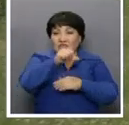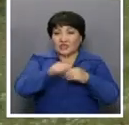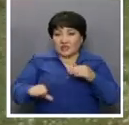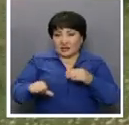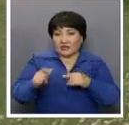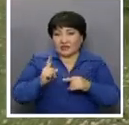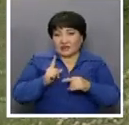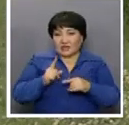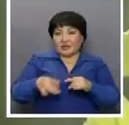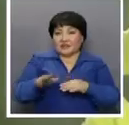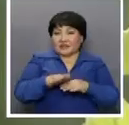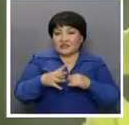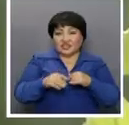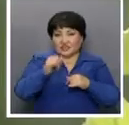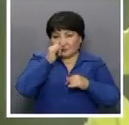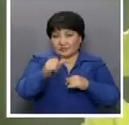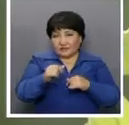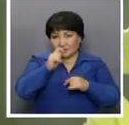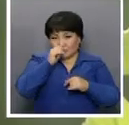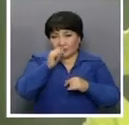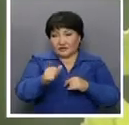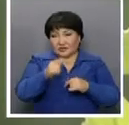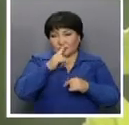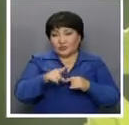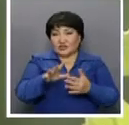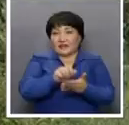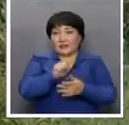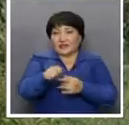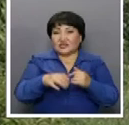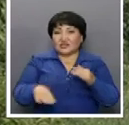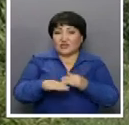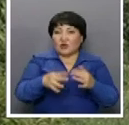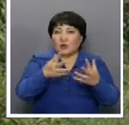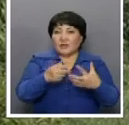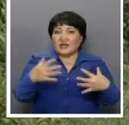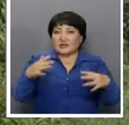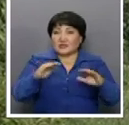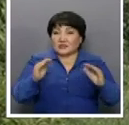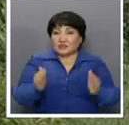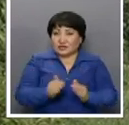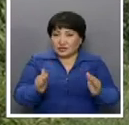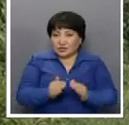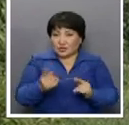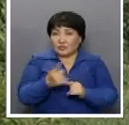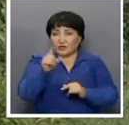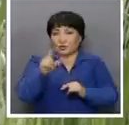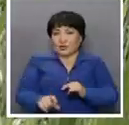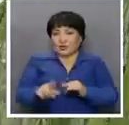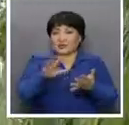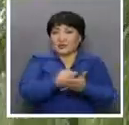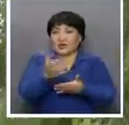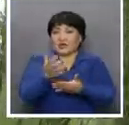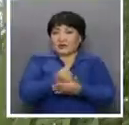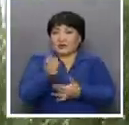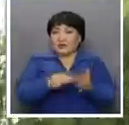деген шешім қабылданды. Төртінші шешім жалға берілетін жердің көлеміне шектеу қою, яғни бір тұлғаның жалға алатын аумағы белгілі